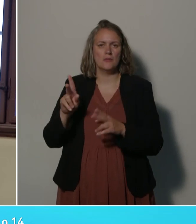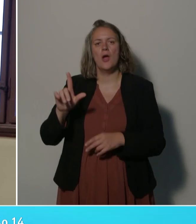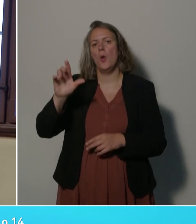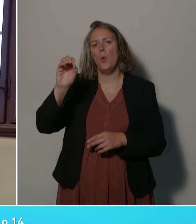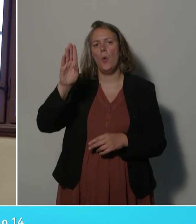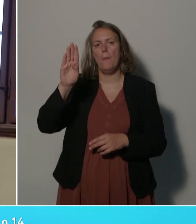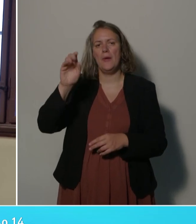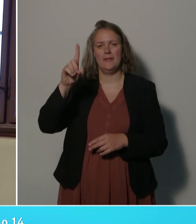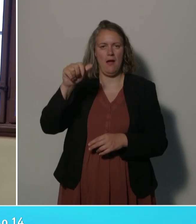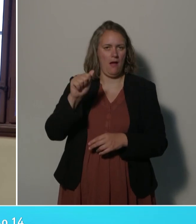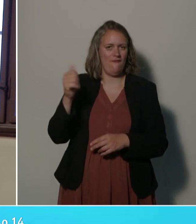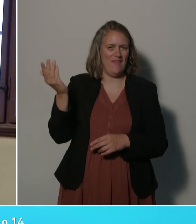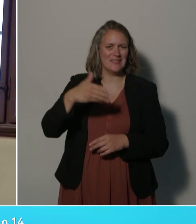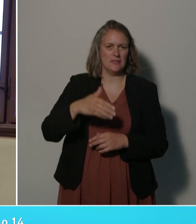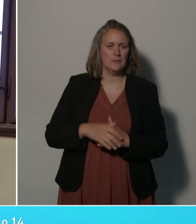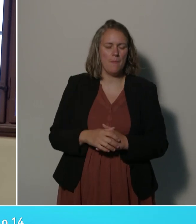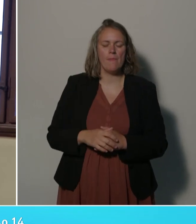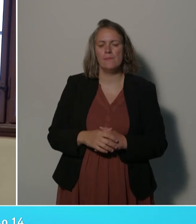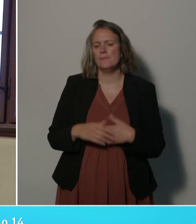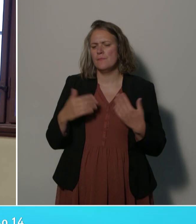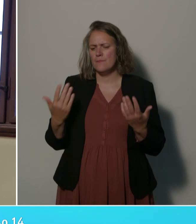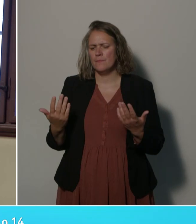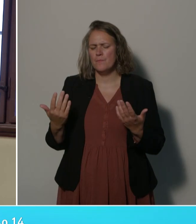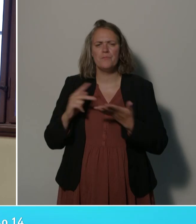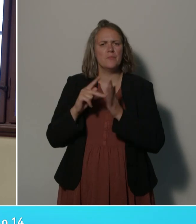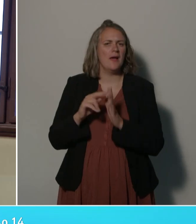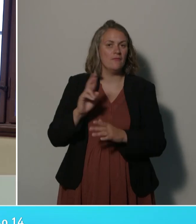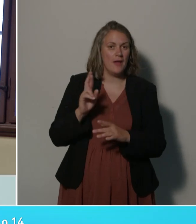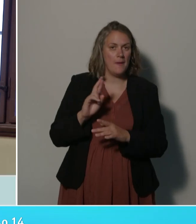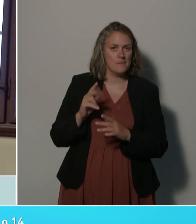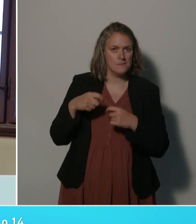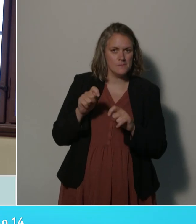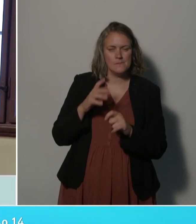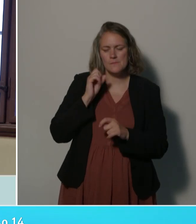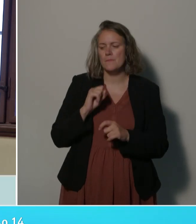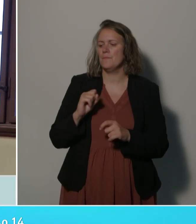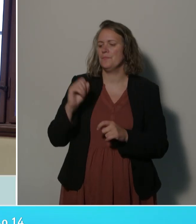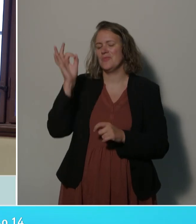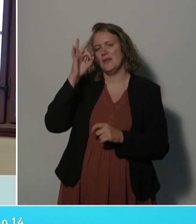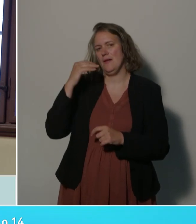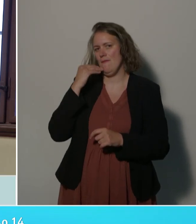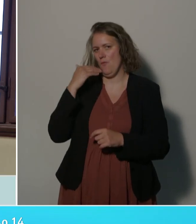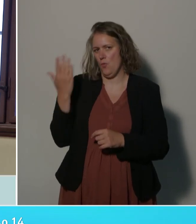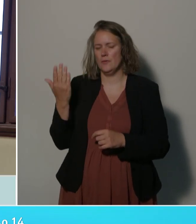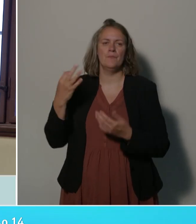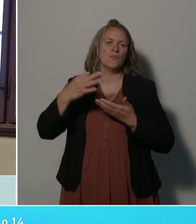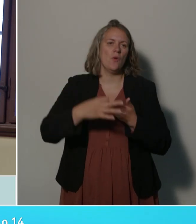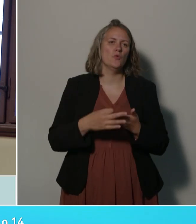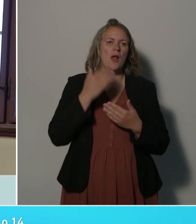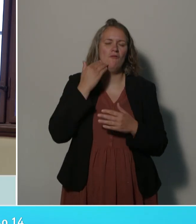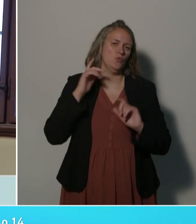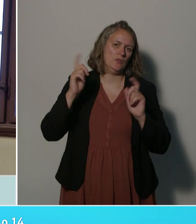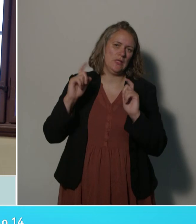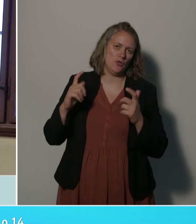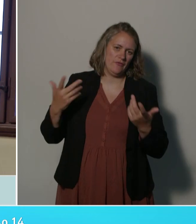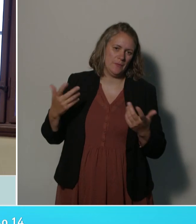Ein Vorhaben von Jena Wohnen, der kommunalen Wohnungsgesellschaft,